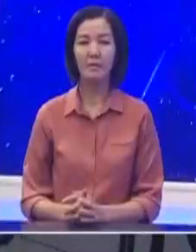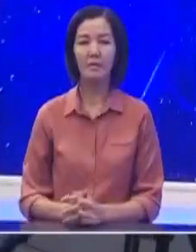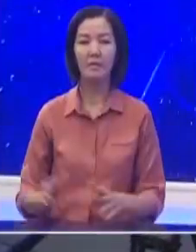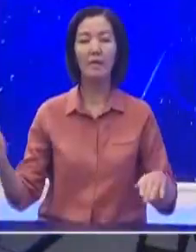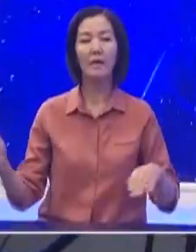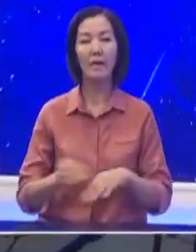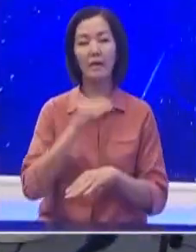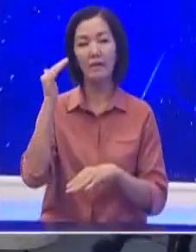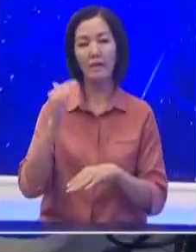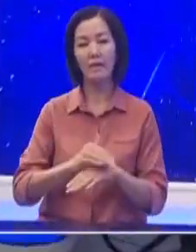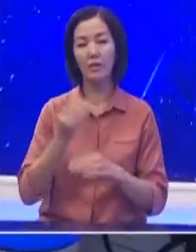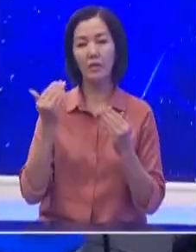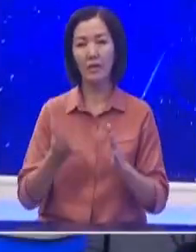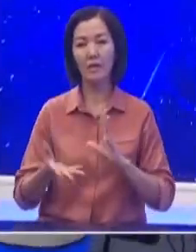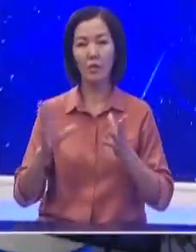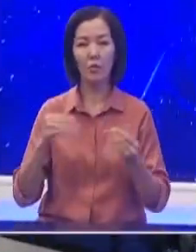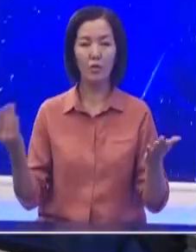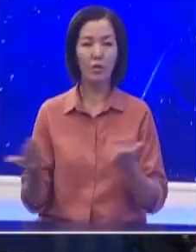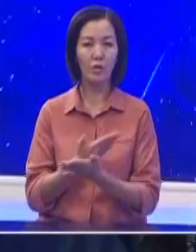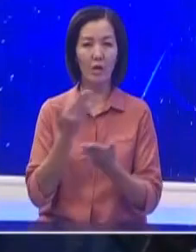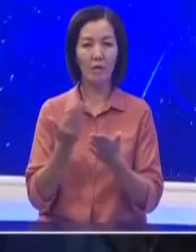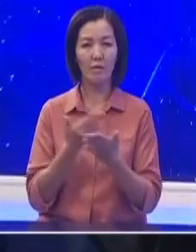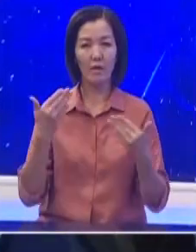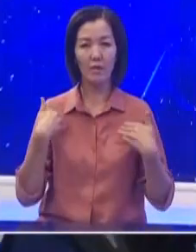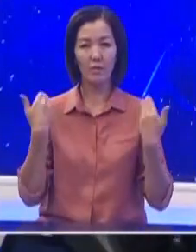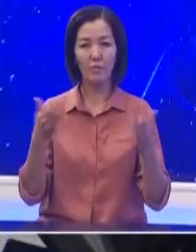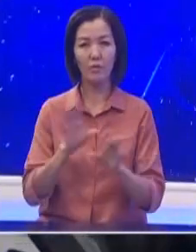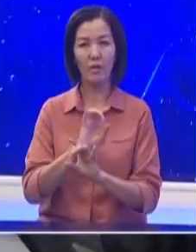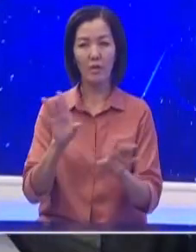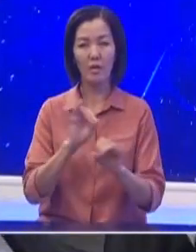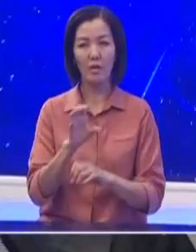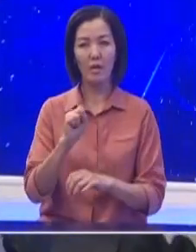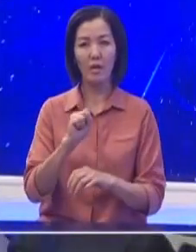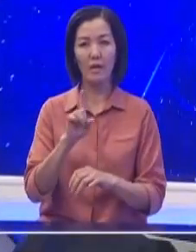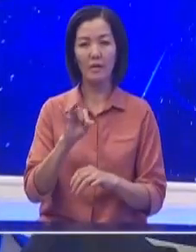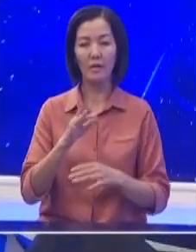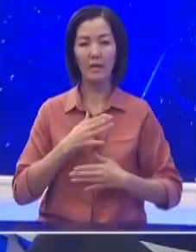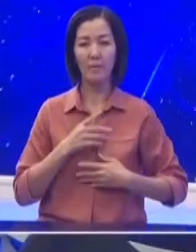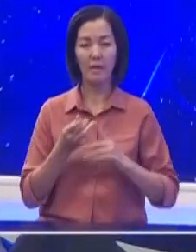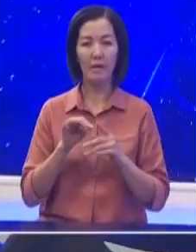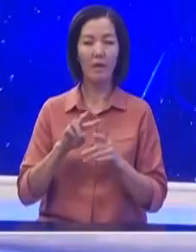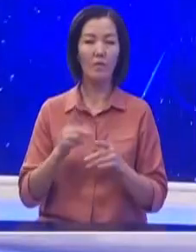қайырлы кеш, қадірлі көрермен, Жетісу арнасында жаңалықтар, студияда Айзада Оразалы, сурда аудармада Айгүл Жұмашқызы.